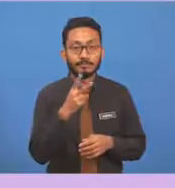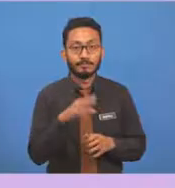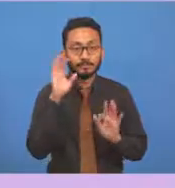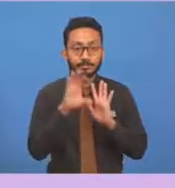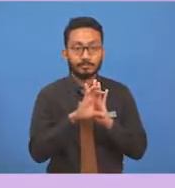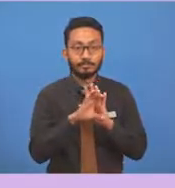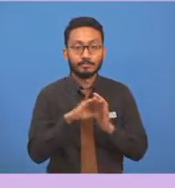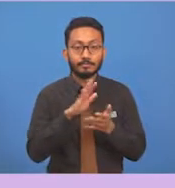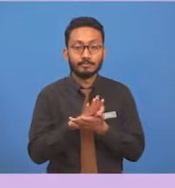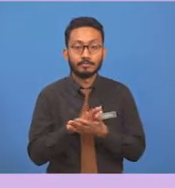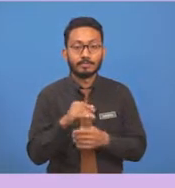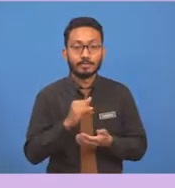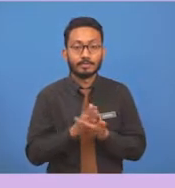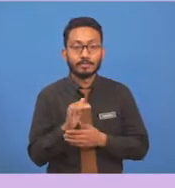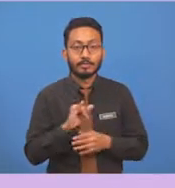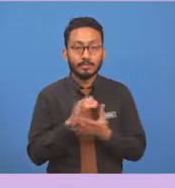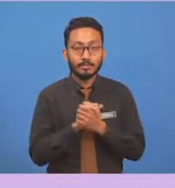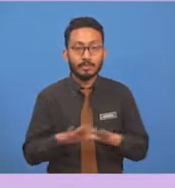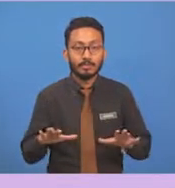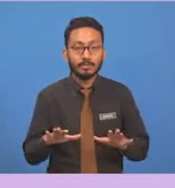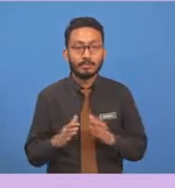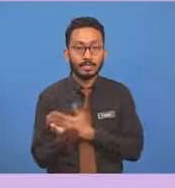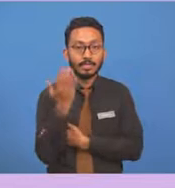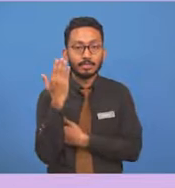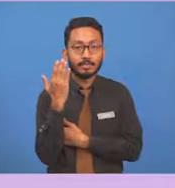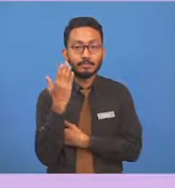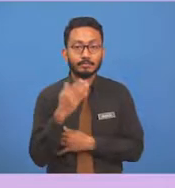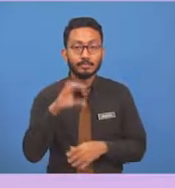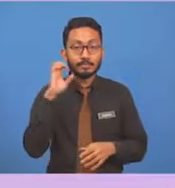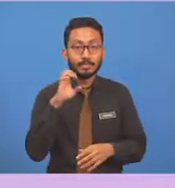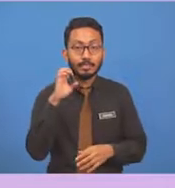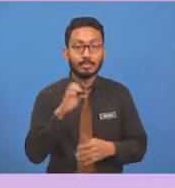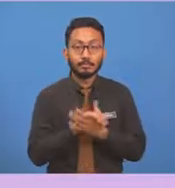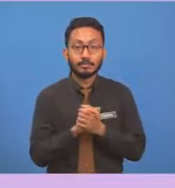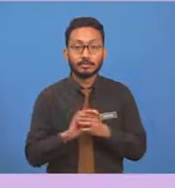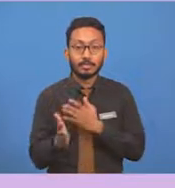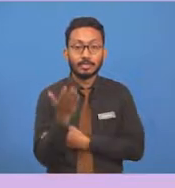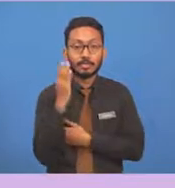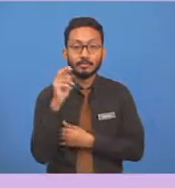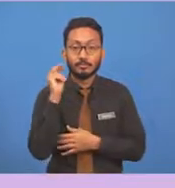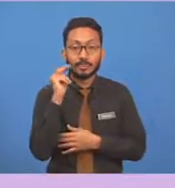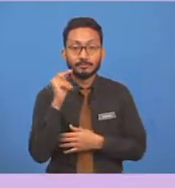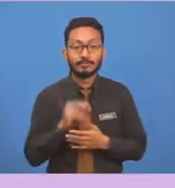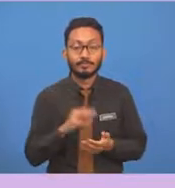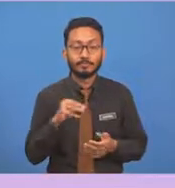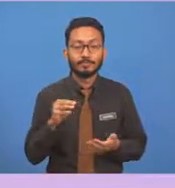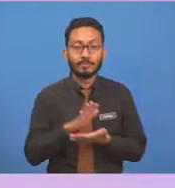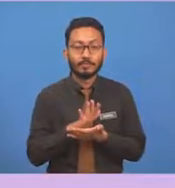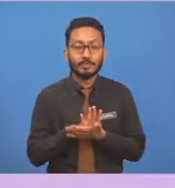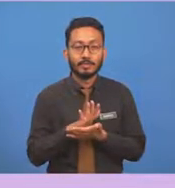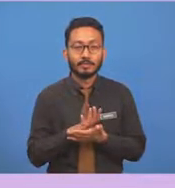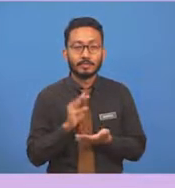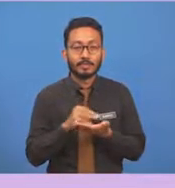ini. Selamat pagi, Encik. Selamat pagi, Puan. Murid-murid sekolah ini memang baik.